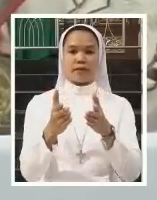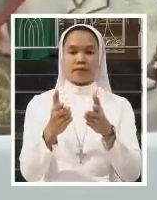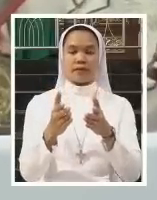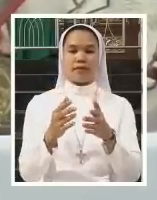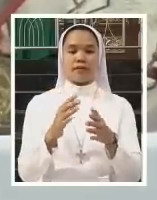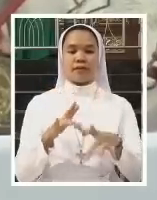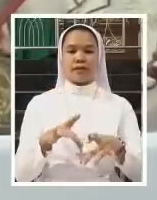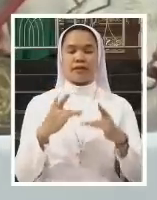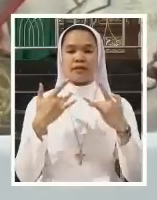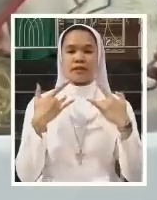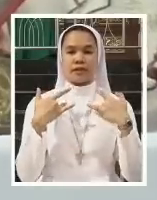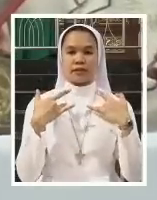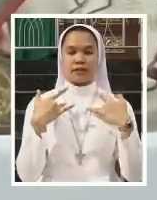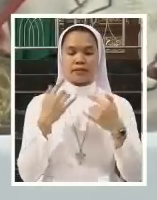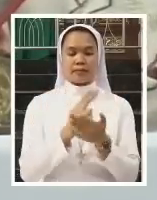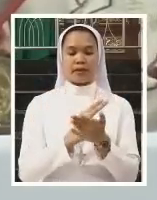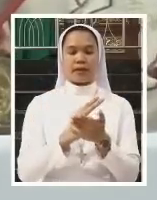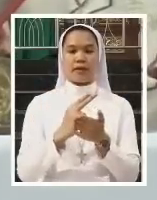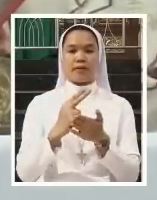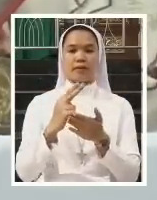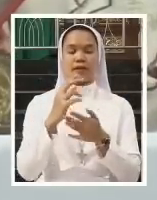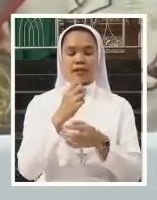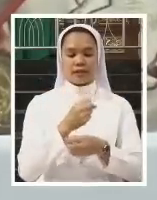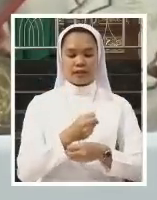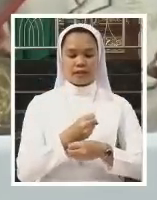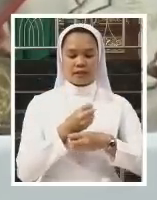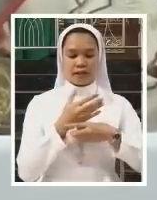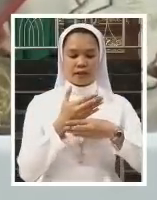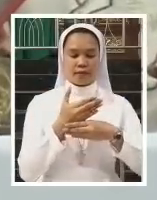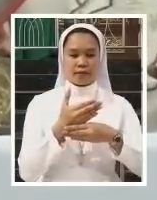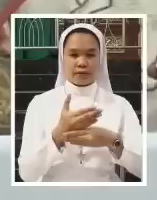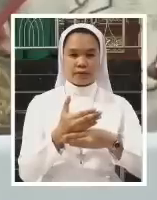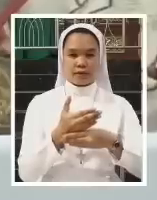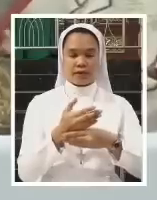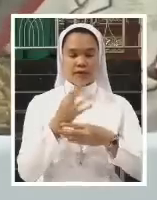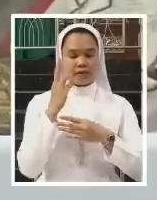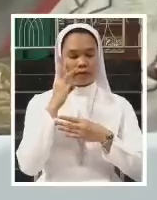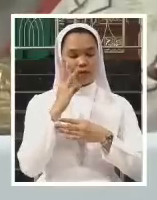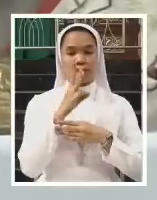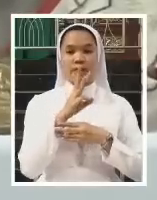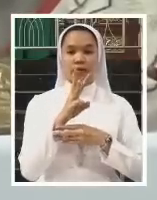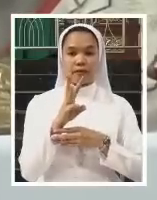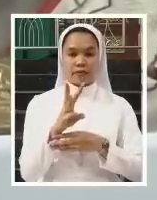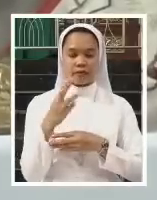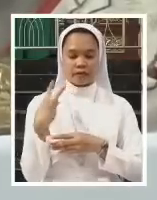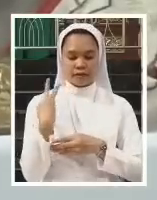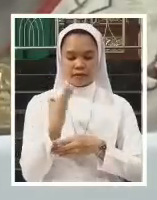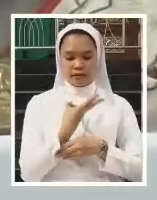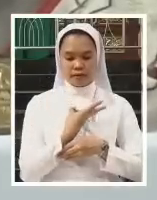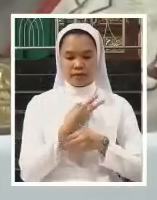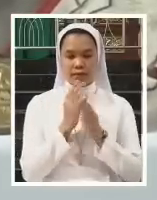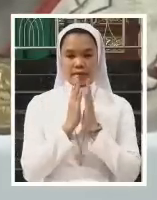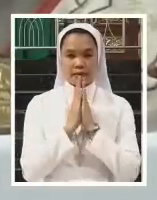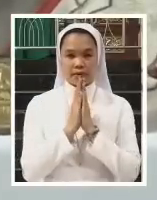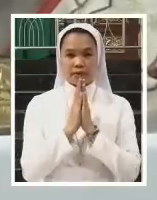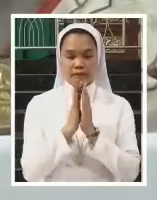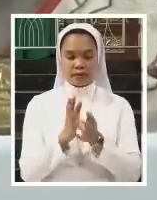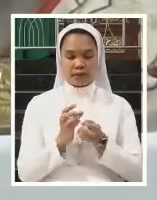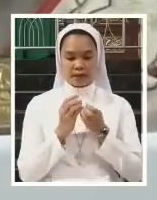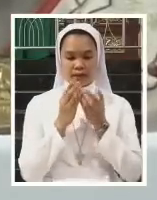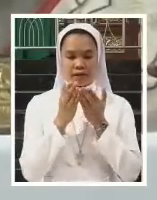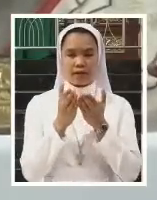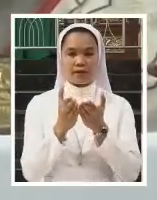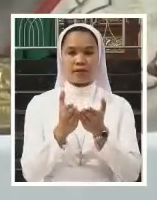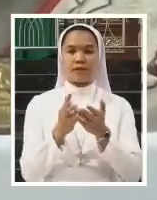kayneng buhay asin banal na sakripisyo. Lilingya na mimibig kami, ang dolot kang